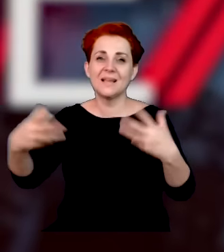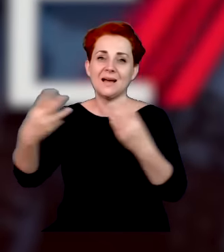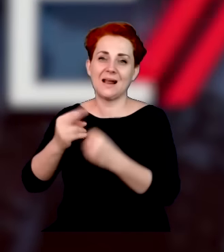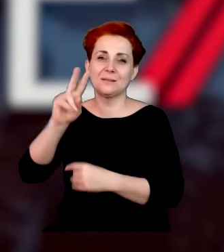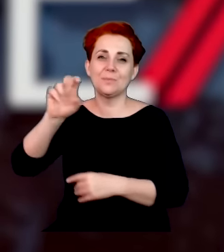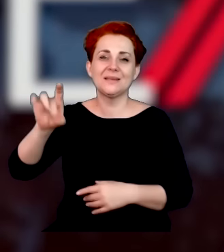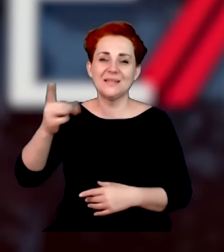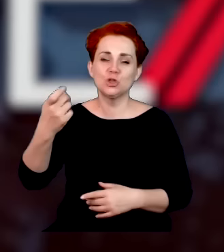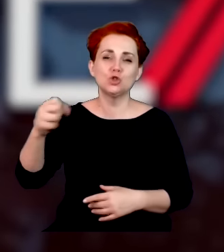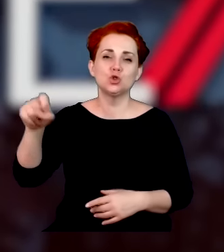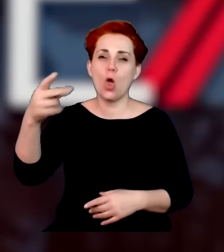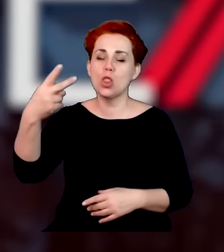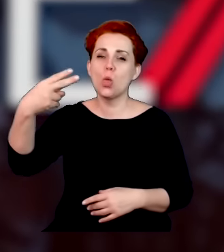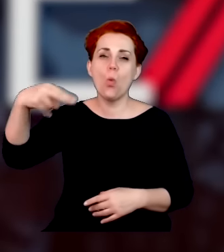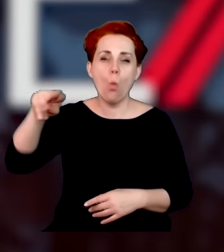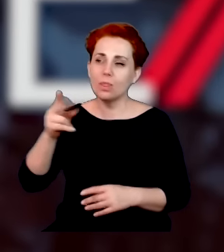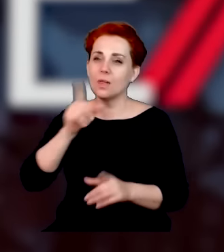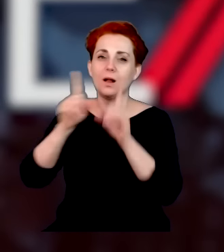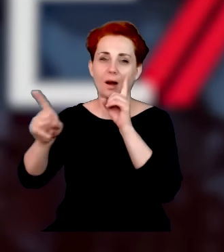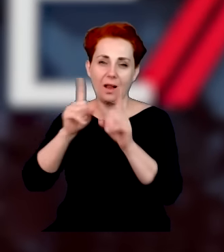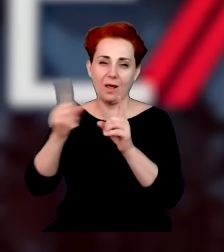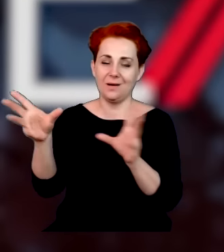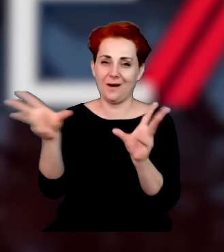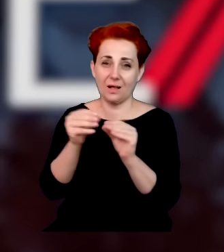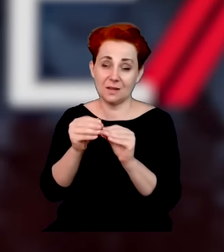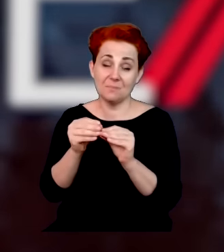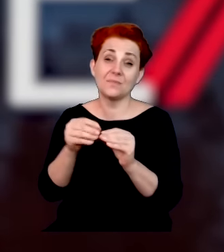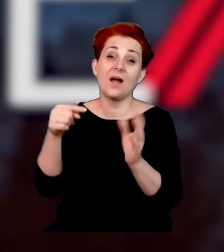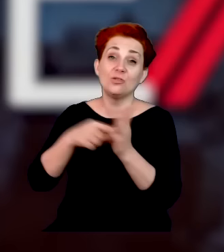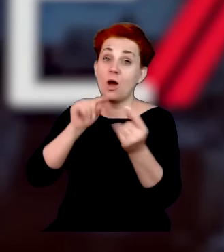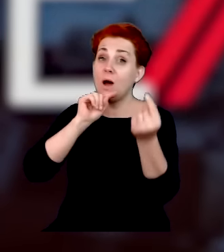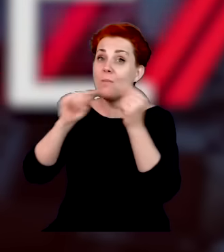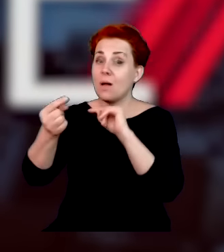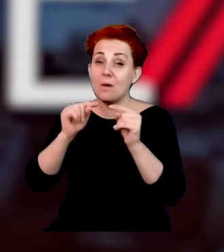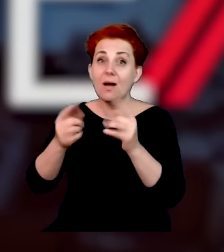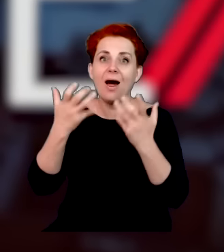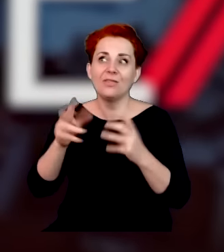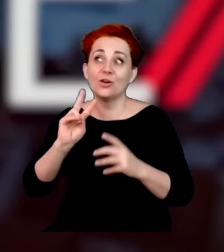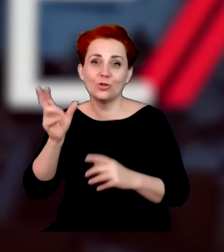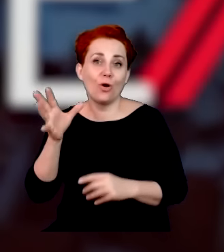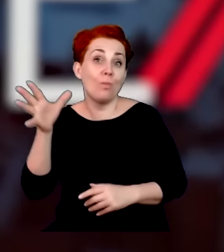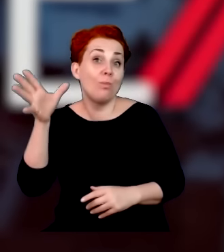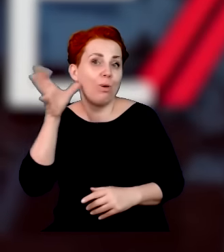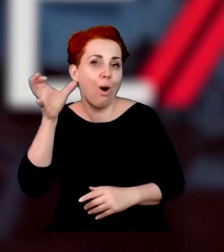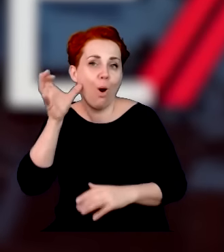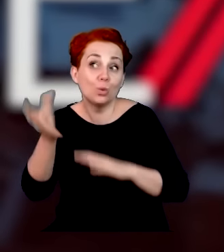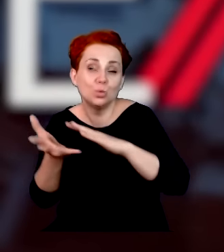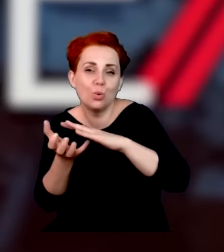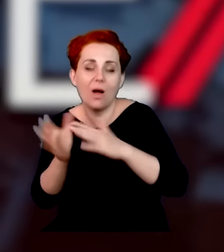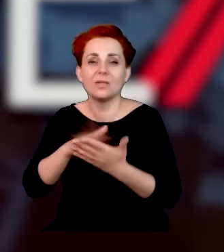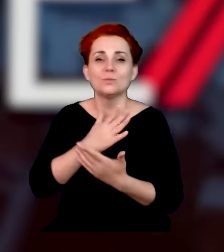poplotkowali. Nie zmienia to jednak faktu, że są tacy, którzy chętnie by tym ploteczkom dali posłuch, a raczej podsłuch. Na